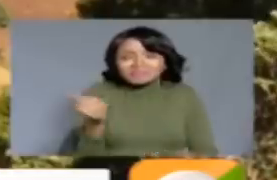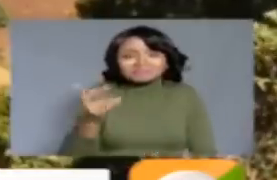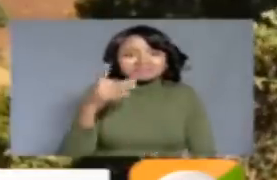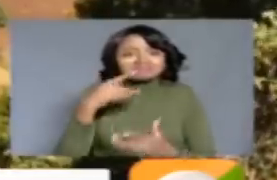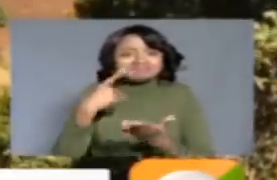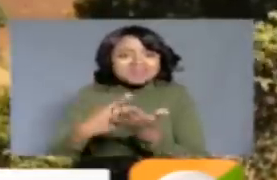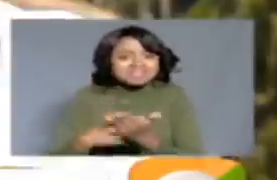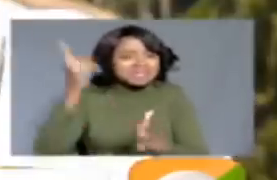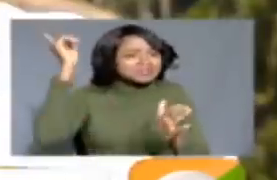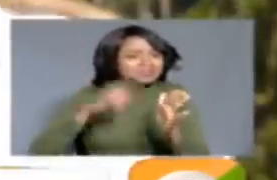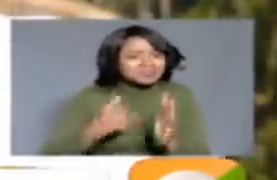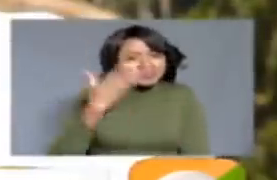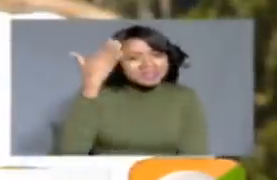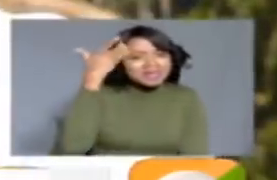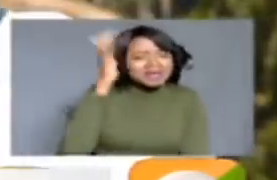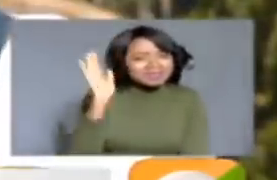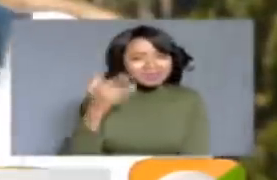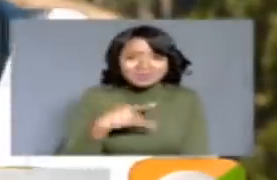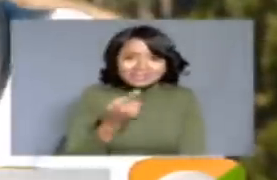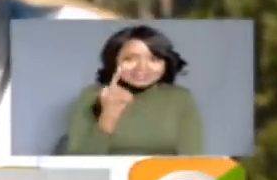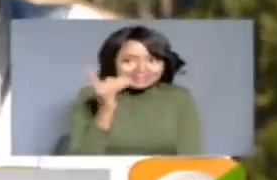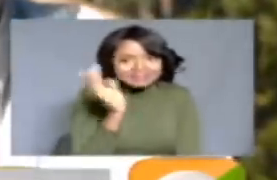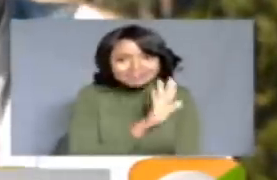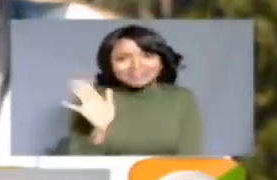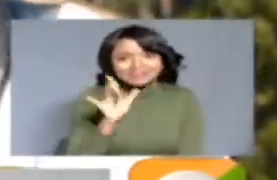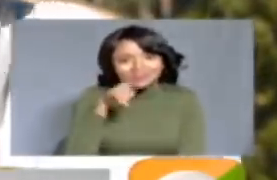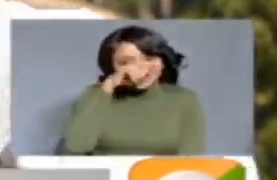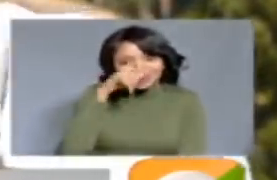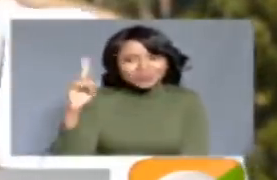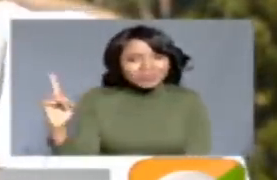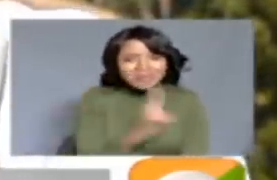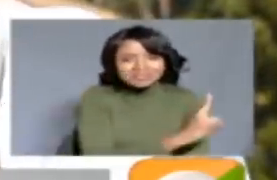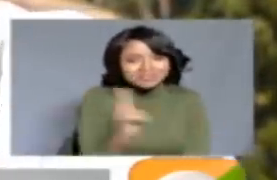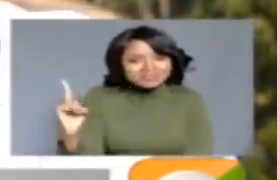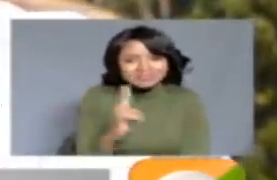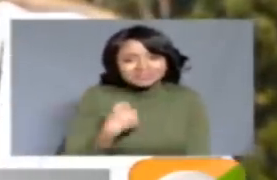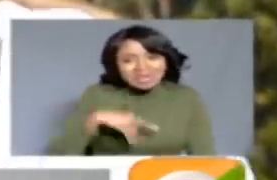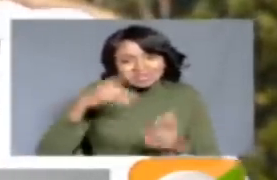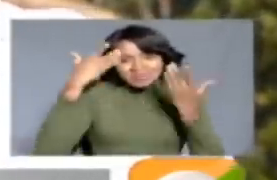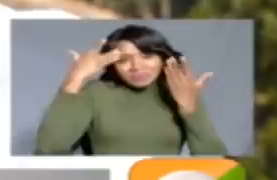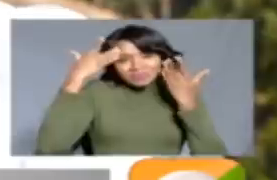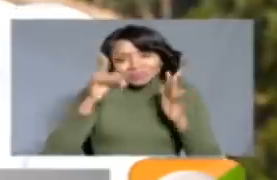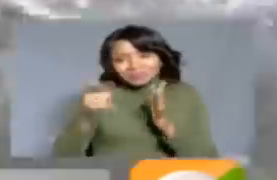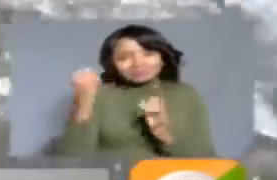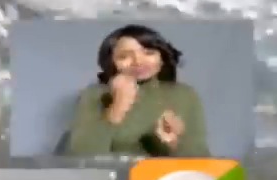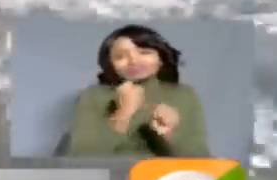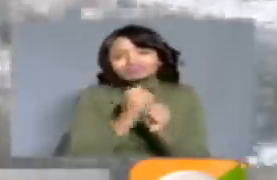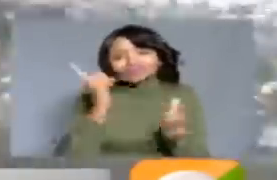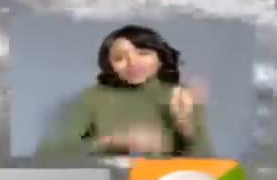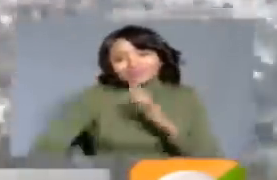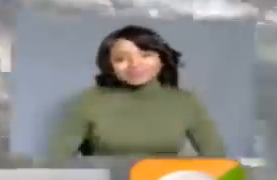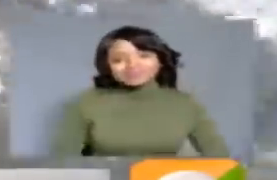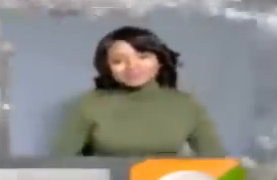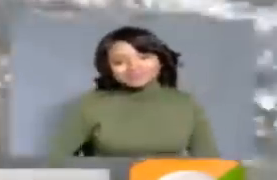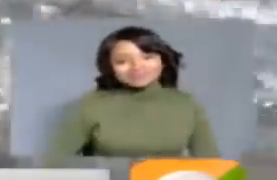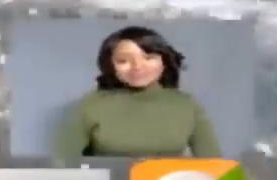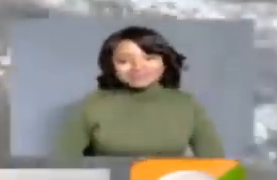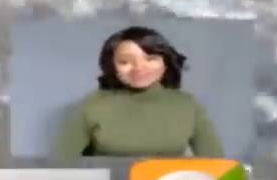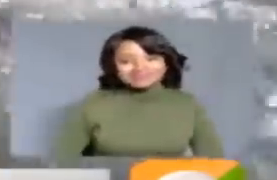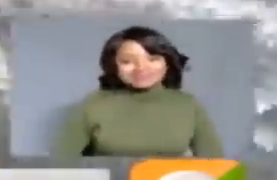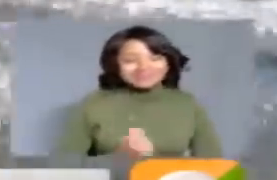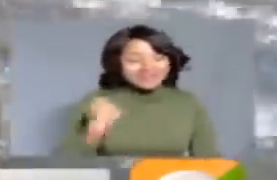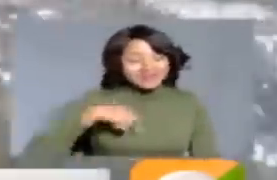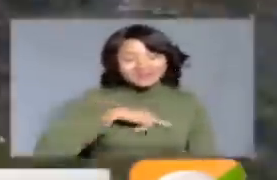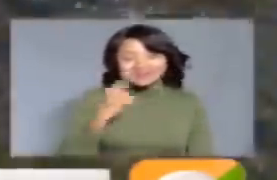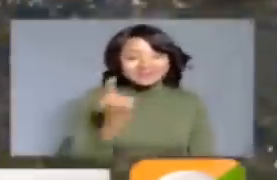watu au wasungu. Wanaenda tu na shughuli zao. Hatujui chenye inaendelea. Nasikianga